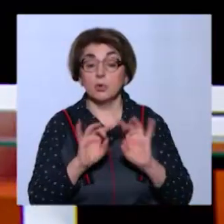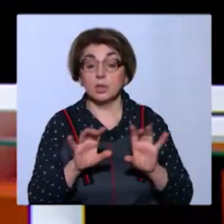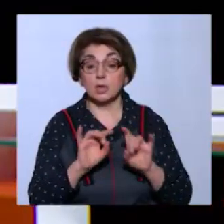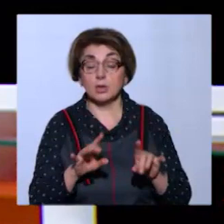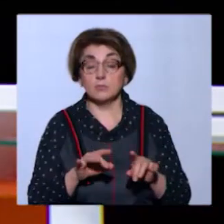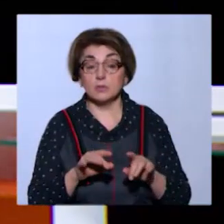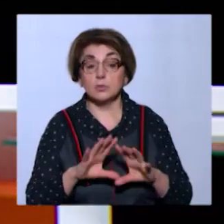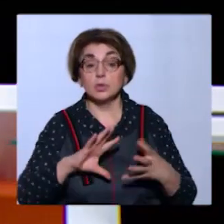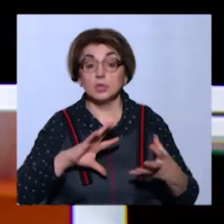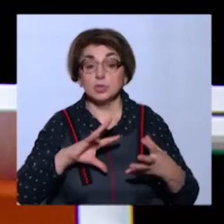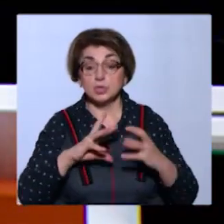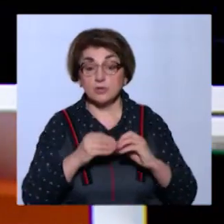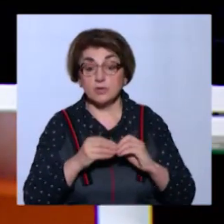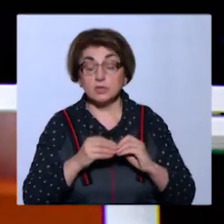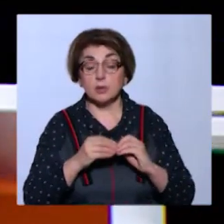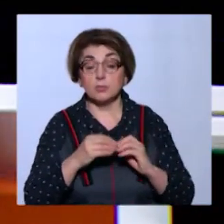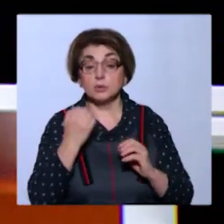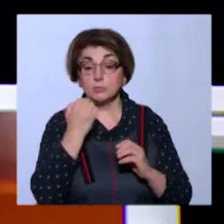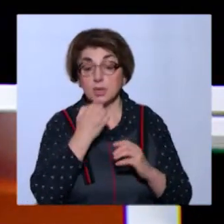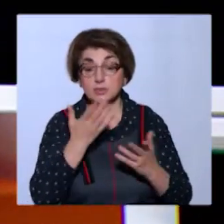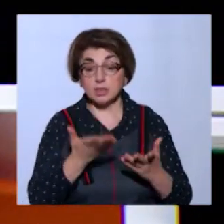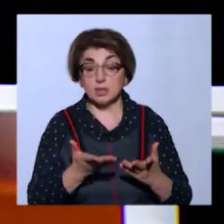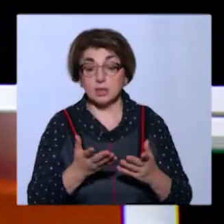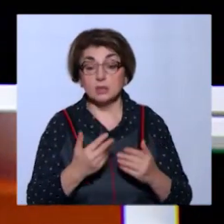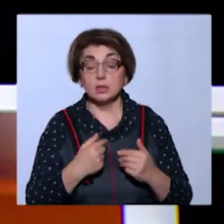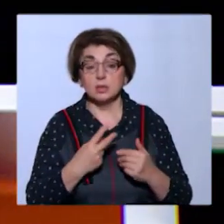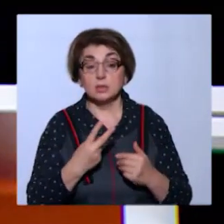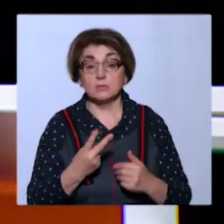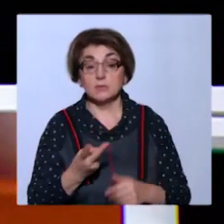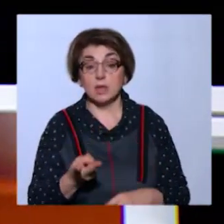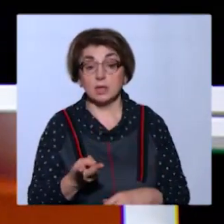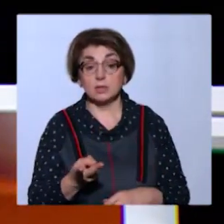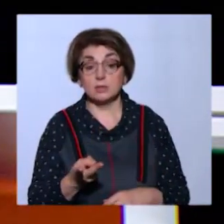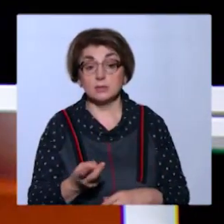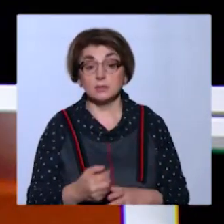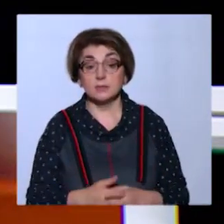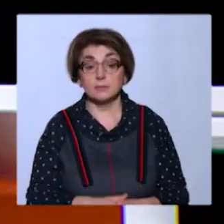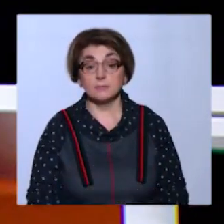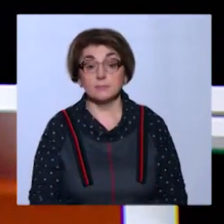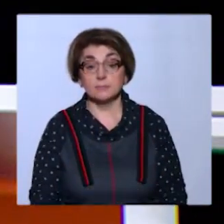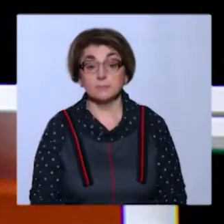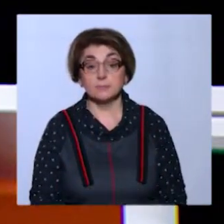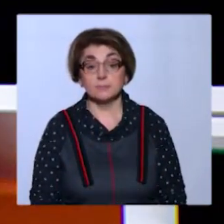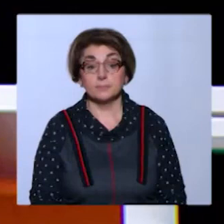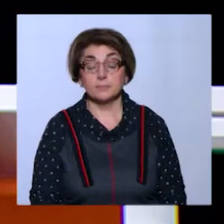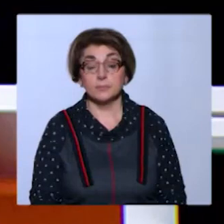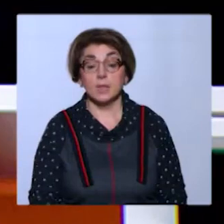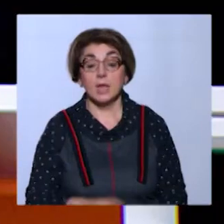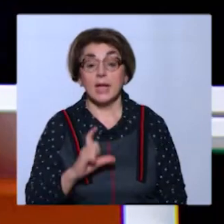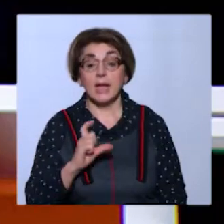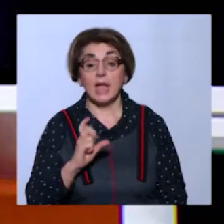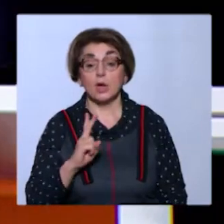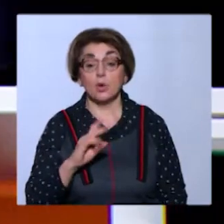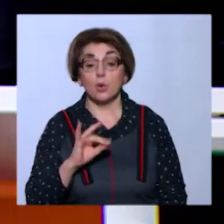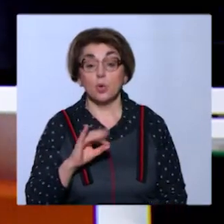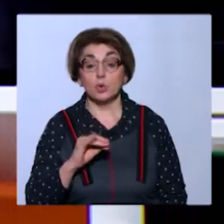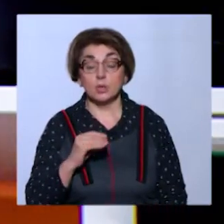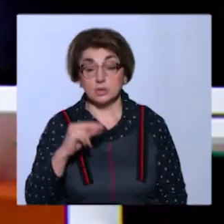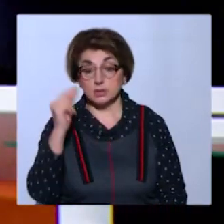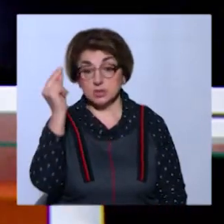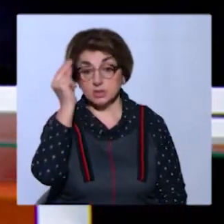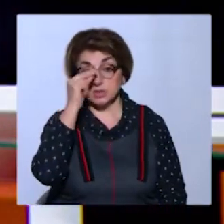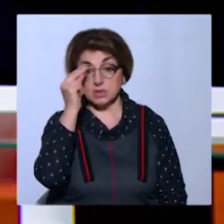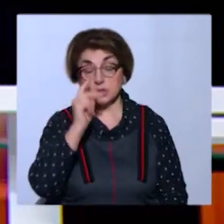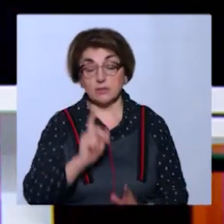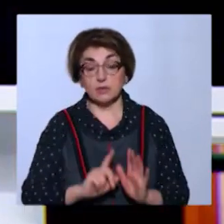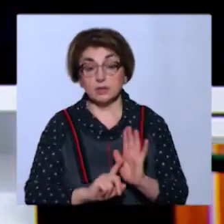განვიხილეთ, შევაჯამოთ მასალა, განვიხილეთ ეკოლოგია, დავიწყეთ შესწავლა